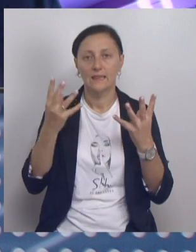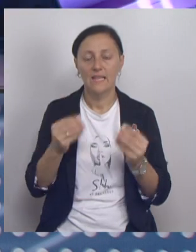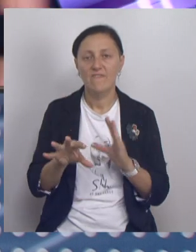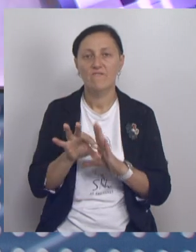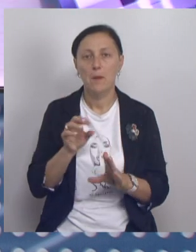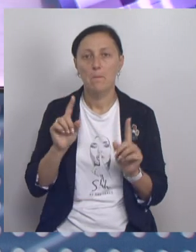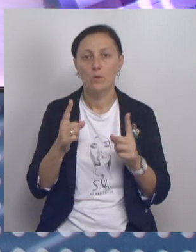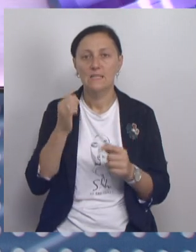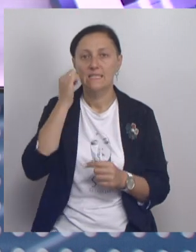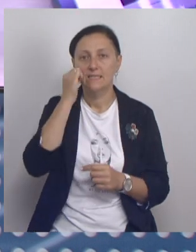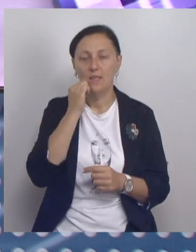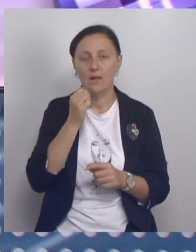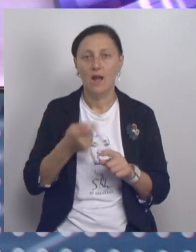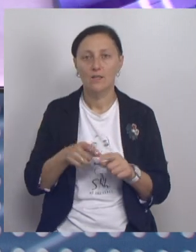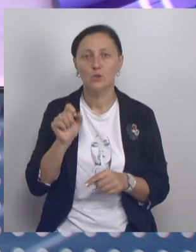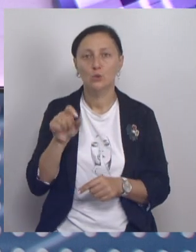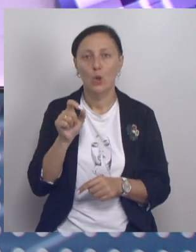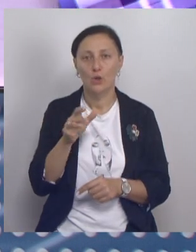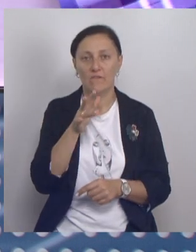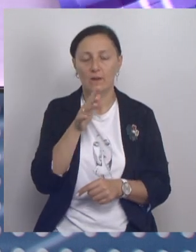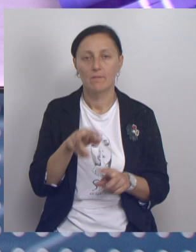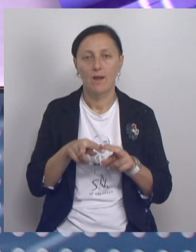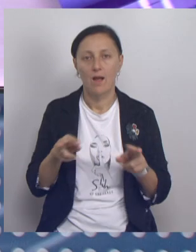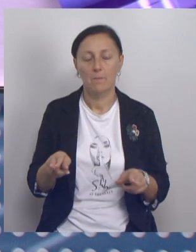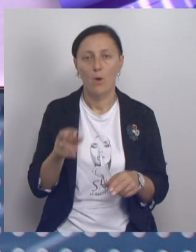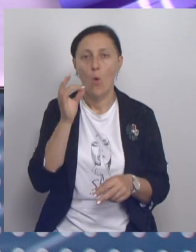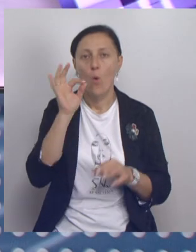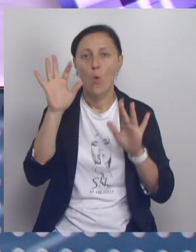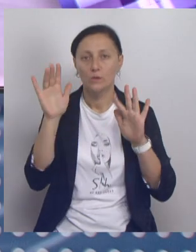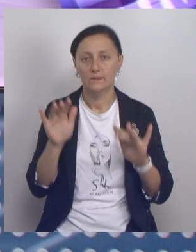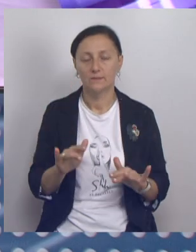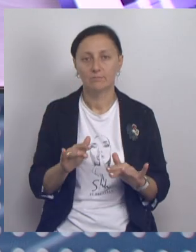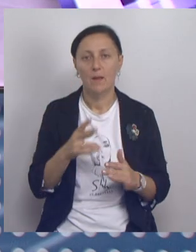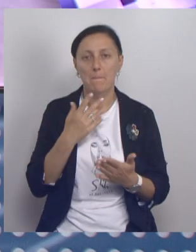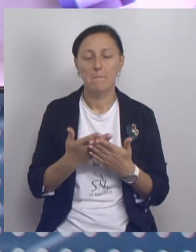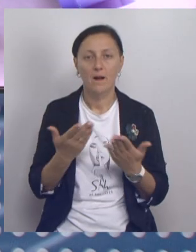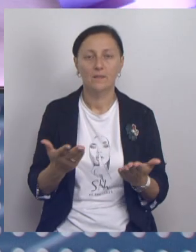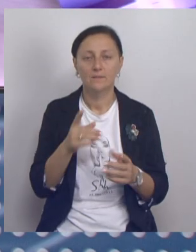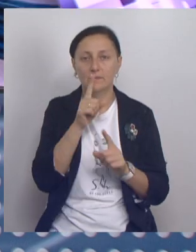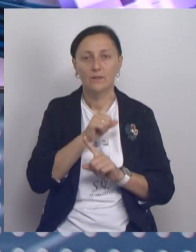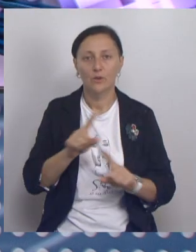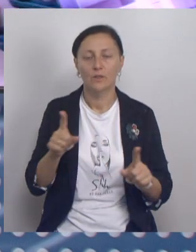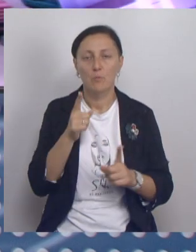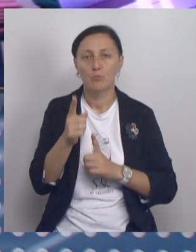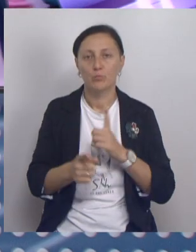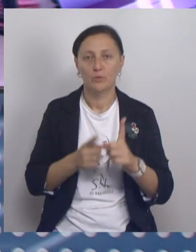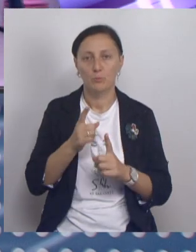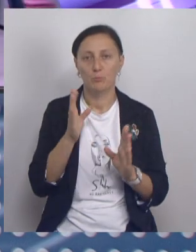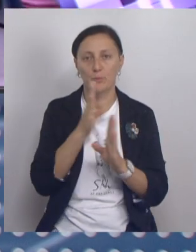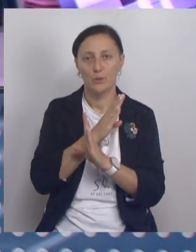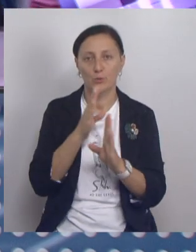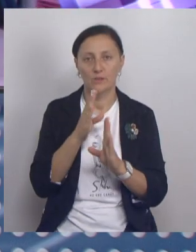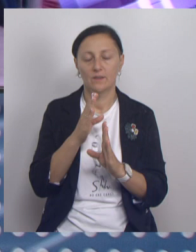потому что старость – золотое время, как и очаровательная осенняя пора, показывающая невероятное преображение природы.